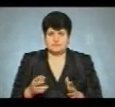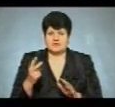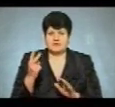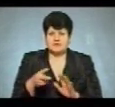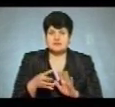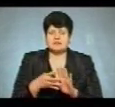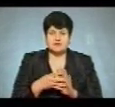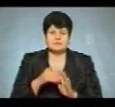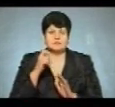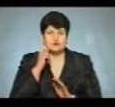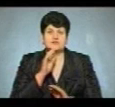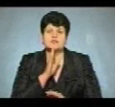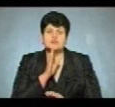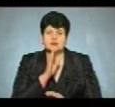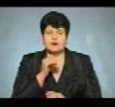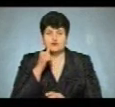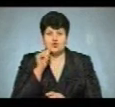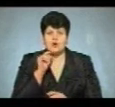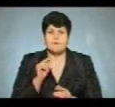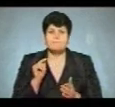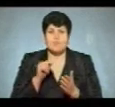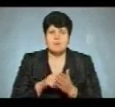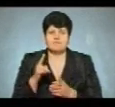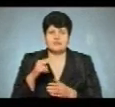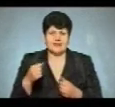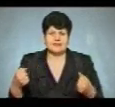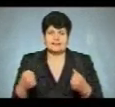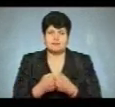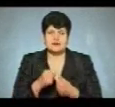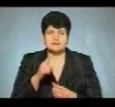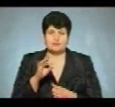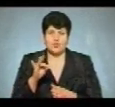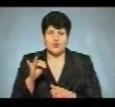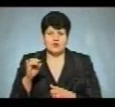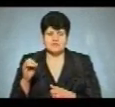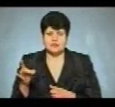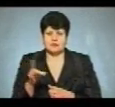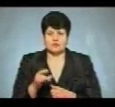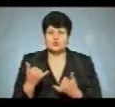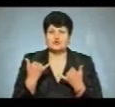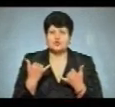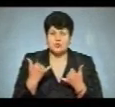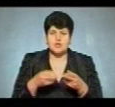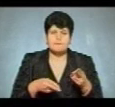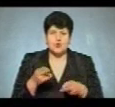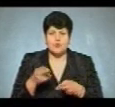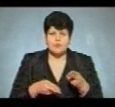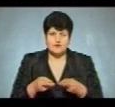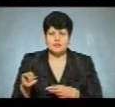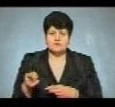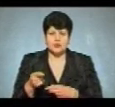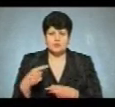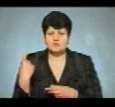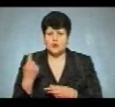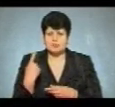29-річну жінку, яка вчора потрапила у ДТП разом з чоловіком і дітьми у Зборівському районі, сьогодні прооперували в Тернопільській